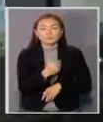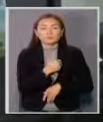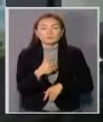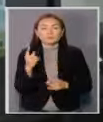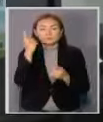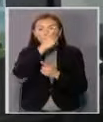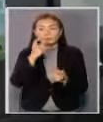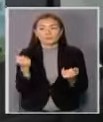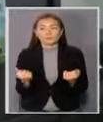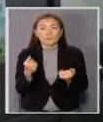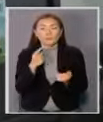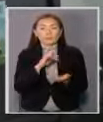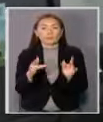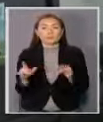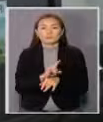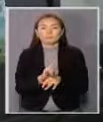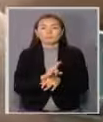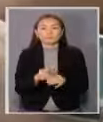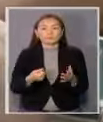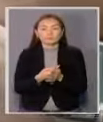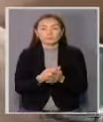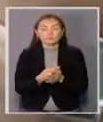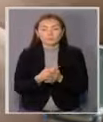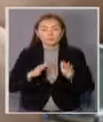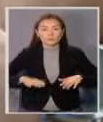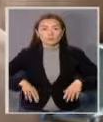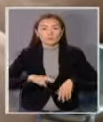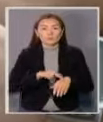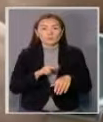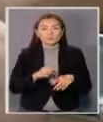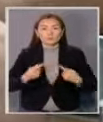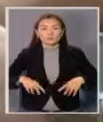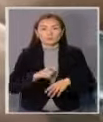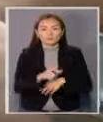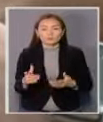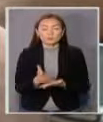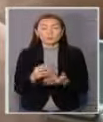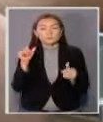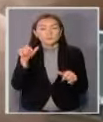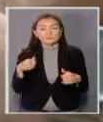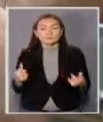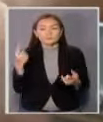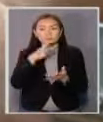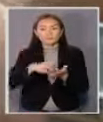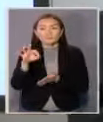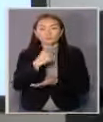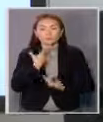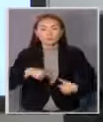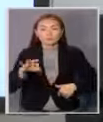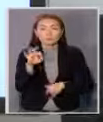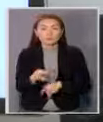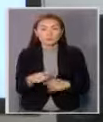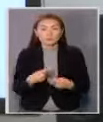бы по сообщить что понятие интернет-мошенничество дошло до местного исполнительного органа неизвестный передал сообщение от моего